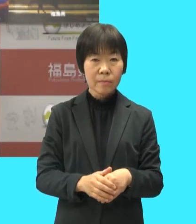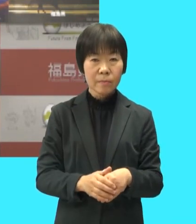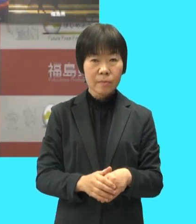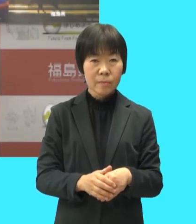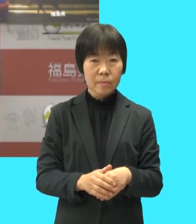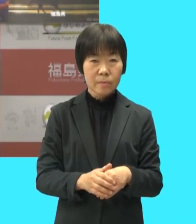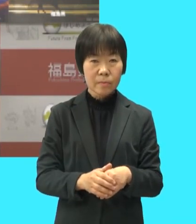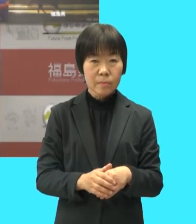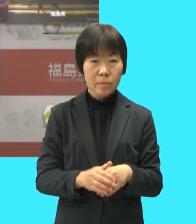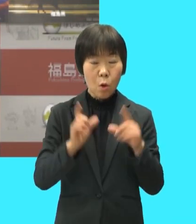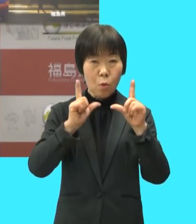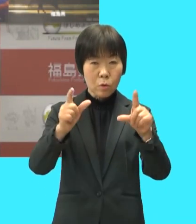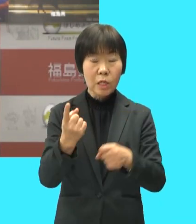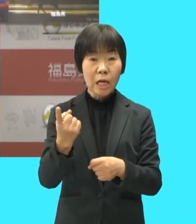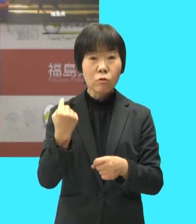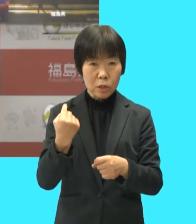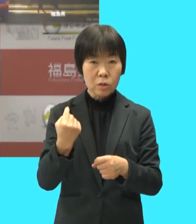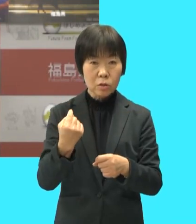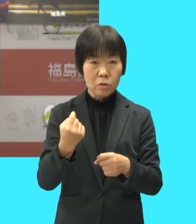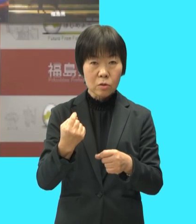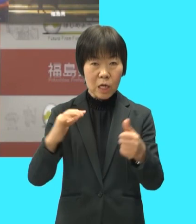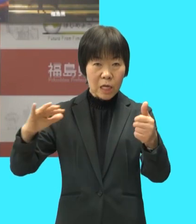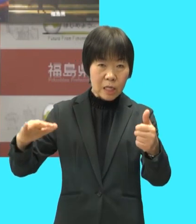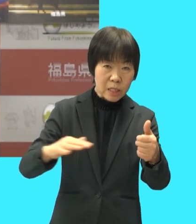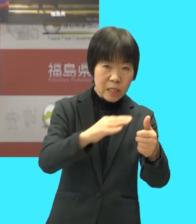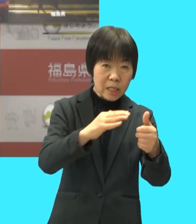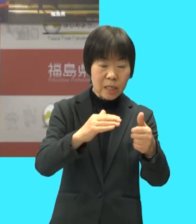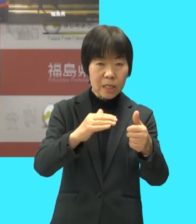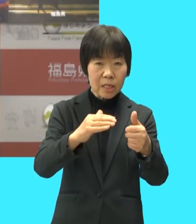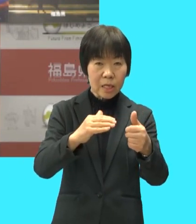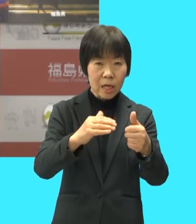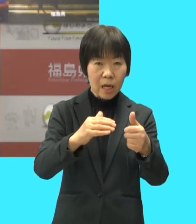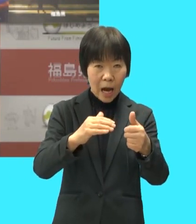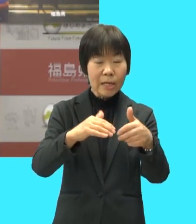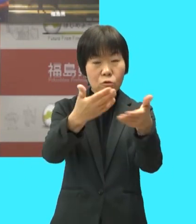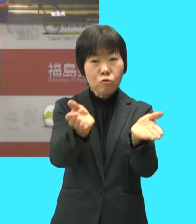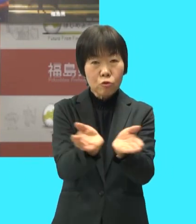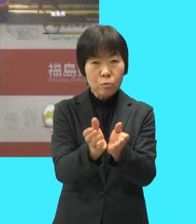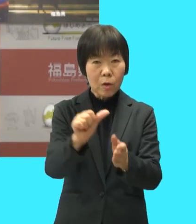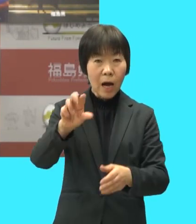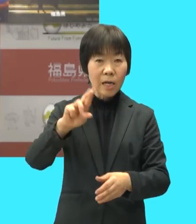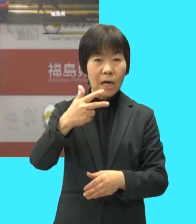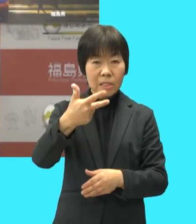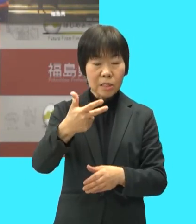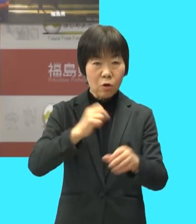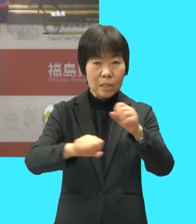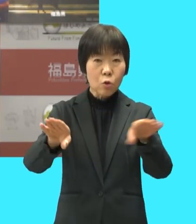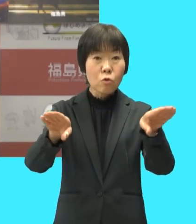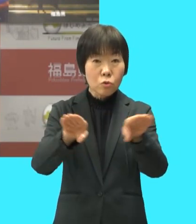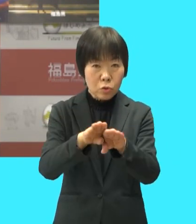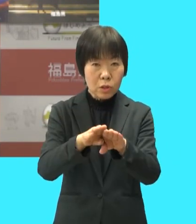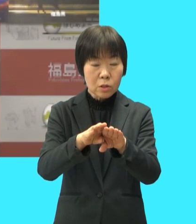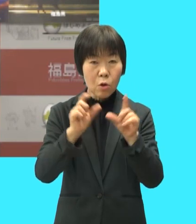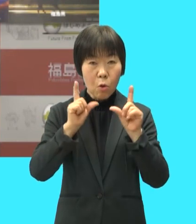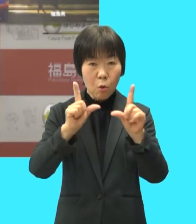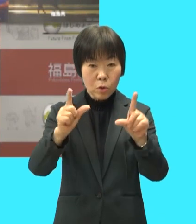います、はい、 昨日人気アイドルグループ嵐の皆さんの活動休止という報道を